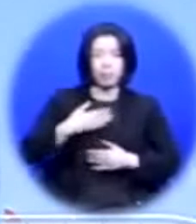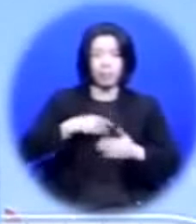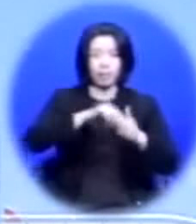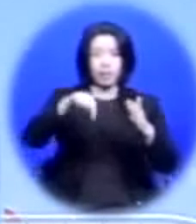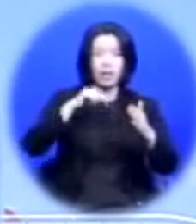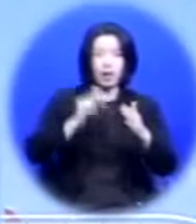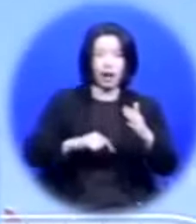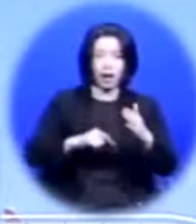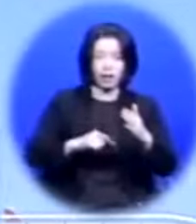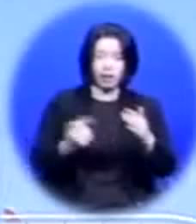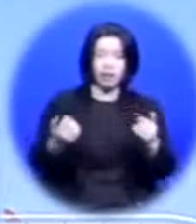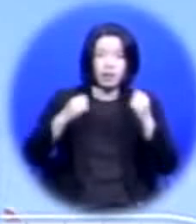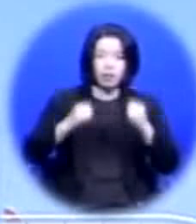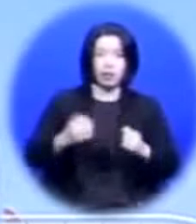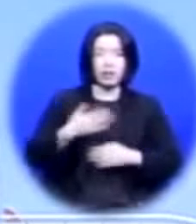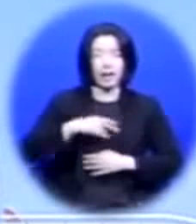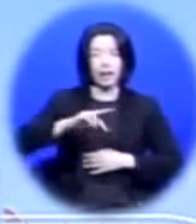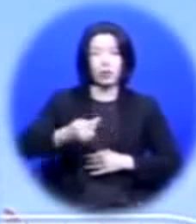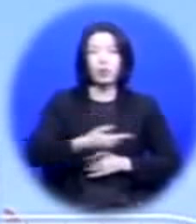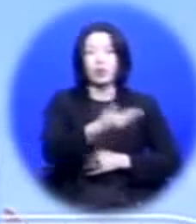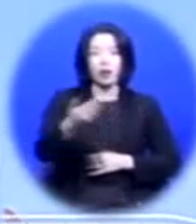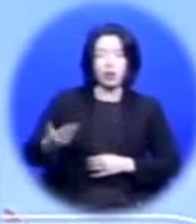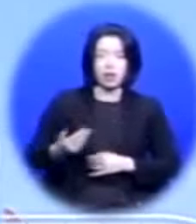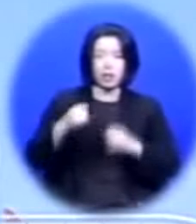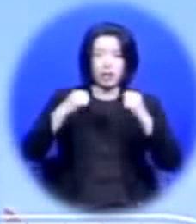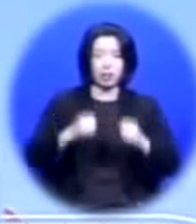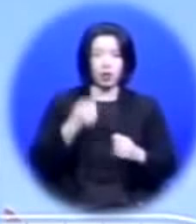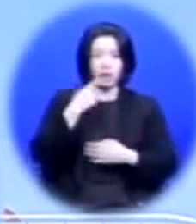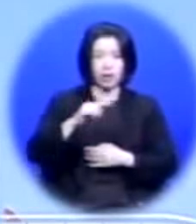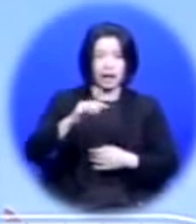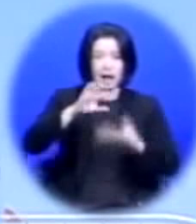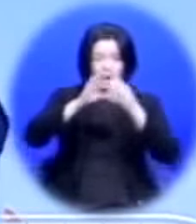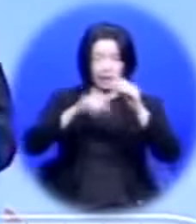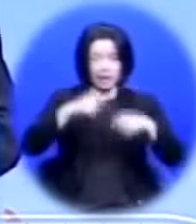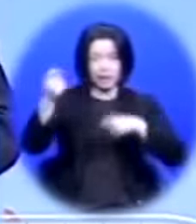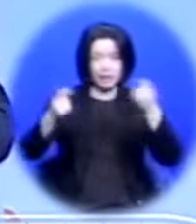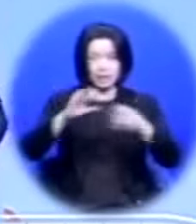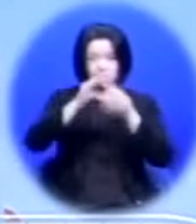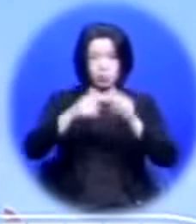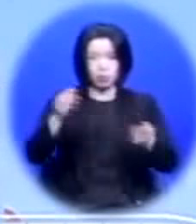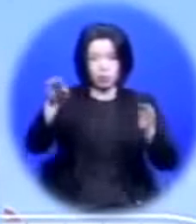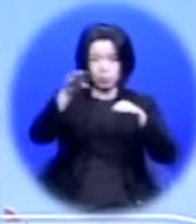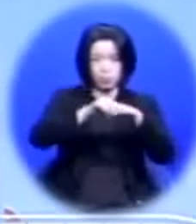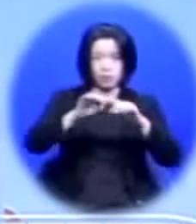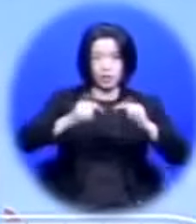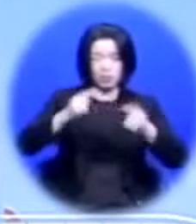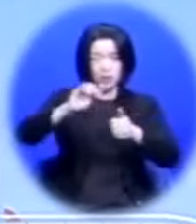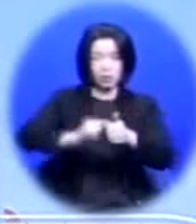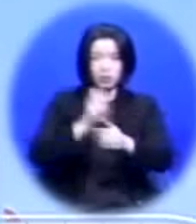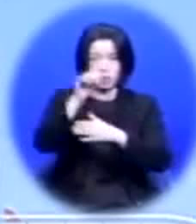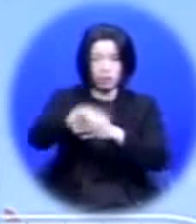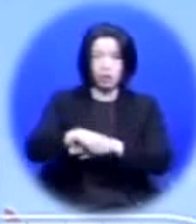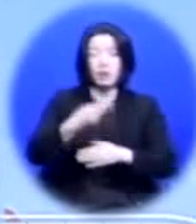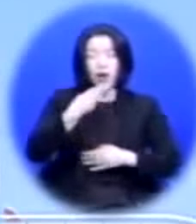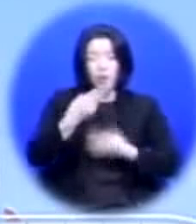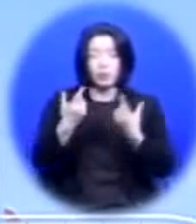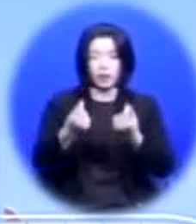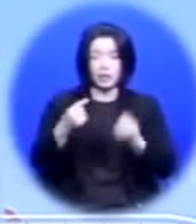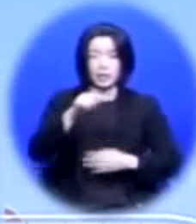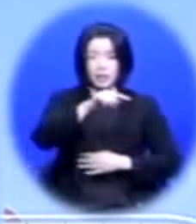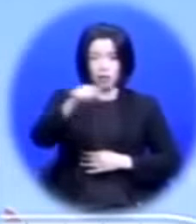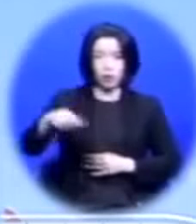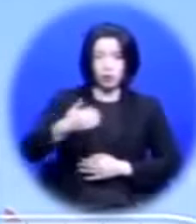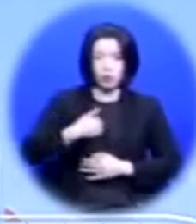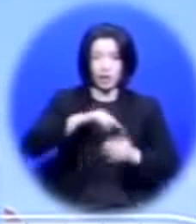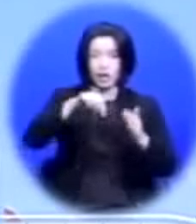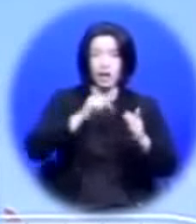거하라 나도 너희 안에 거하리라 가지가 포도나무에 붙어 있지 아니하면 스스로 열매를 맺을 수 없음 같이 너희도 내 안에